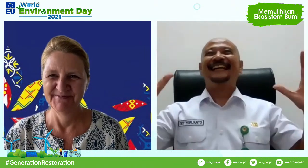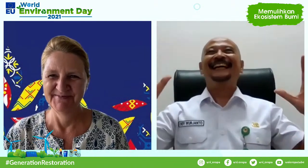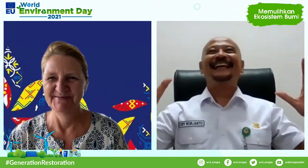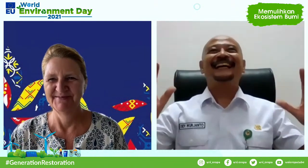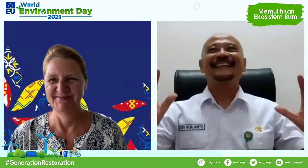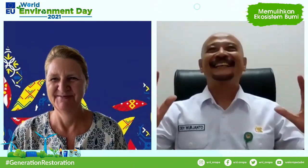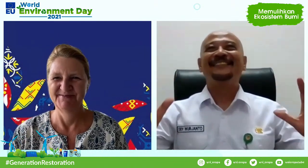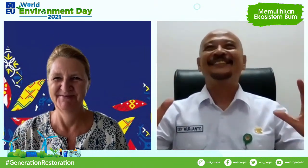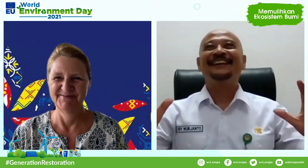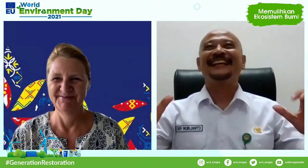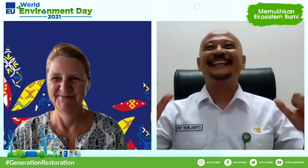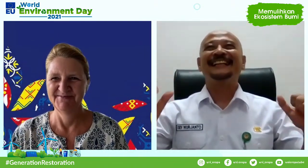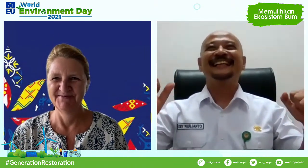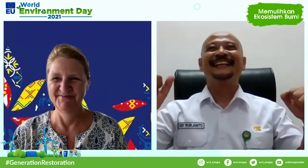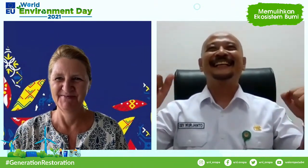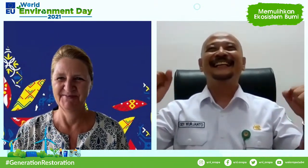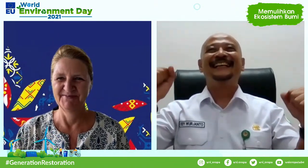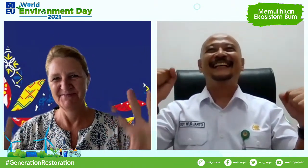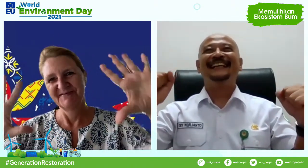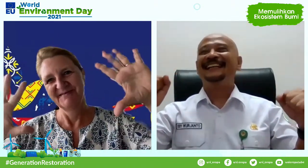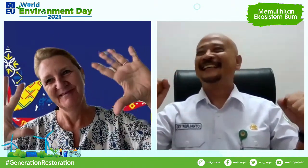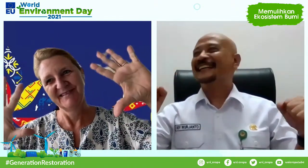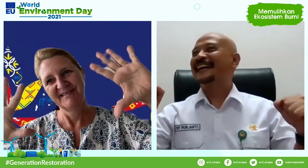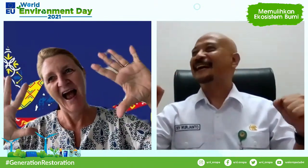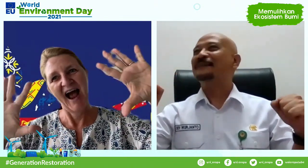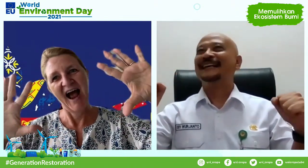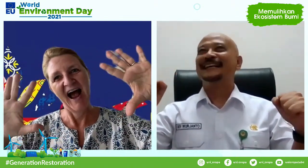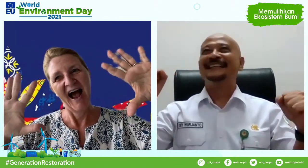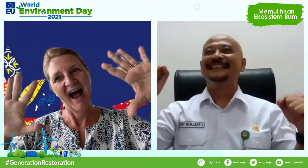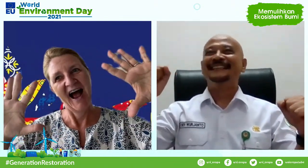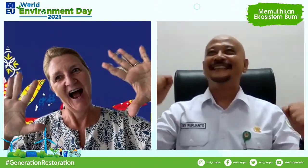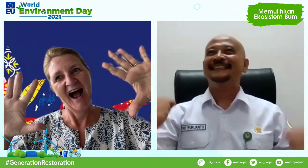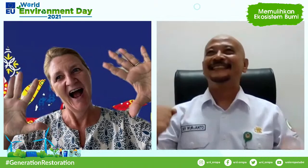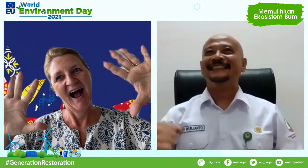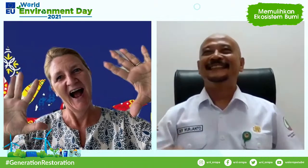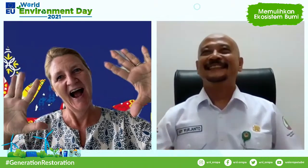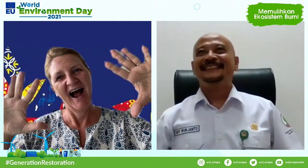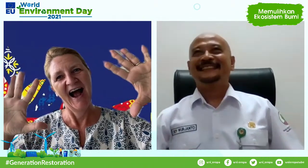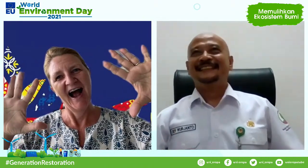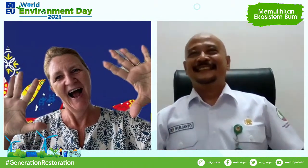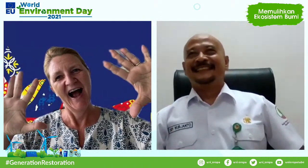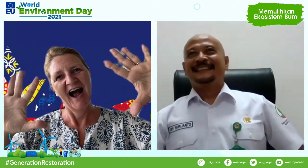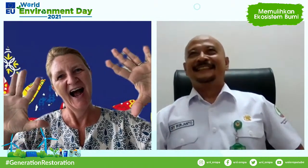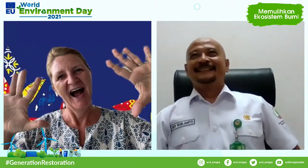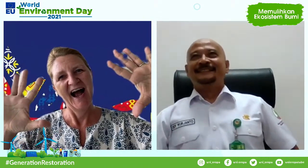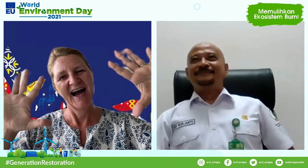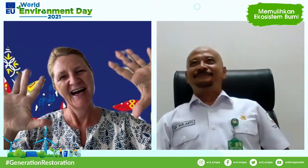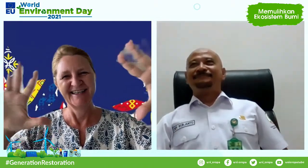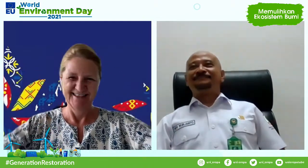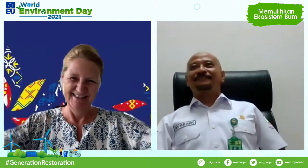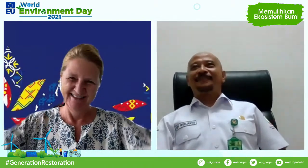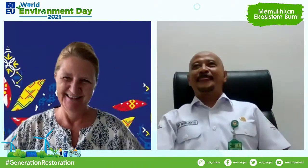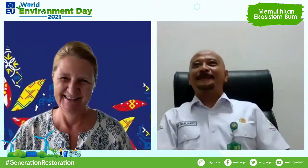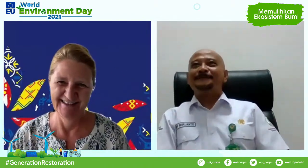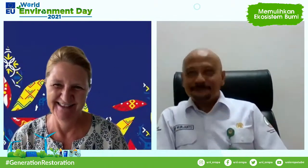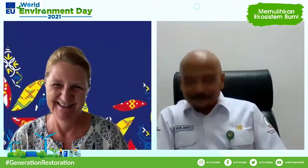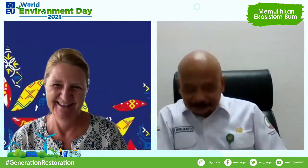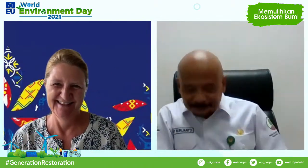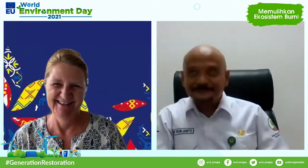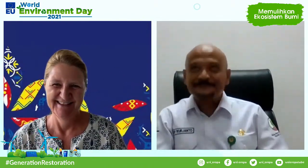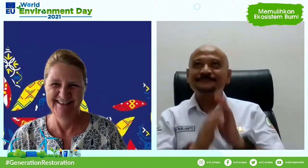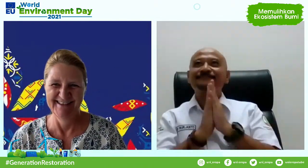gitu kita bebas Pokoknya biar lebih enak mudah Terima kasih